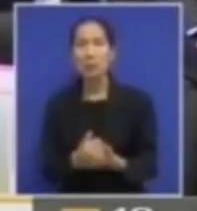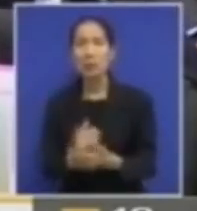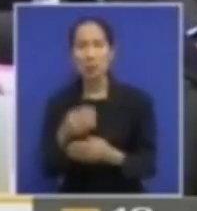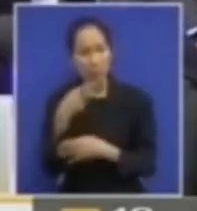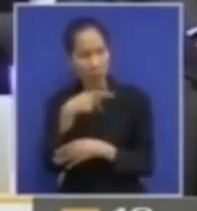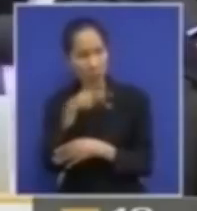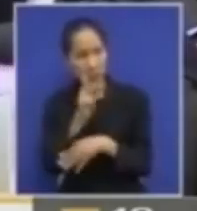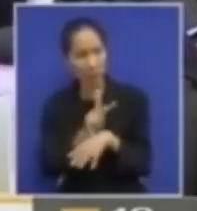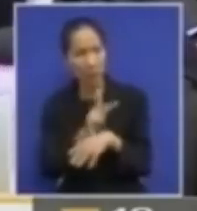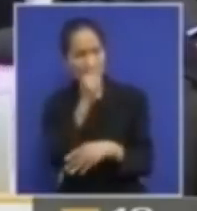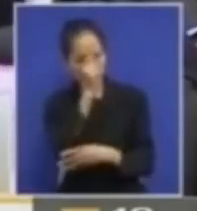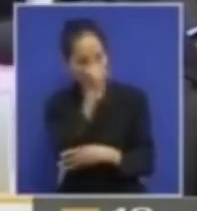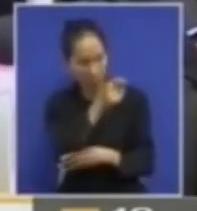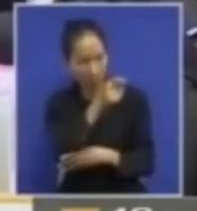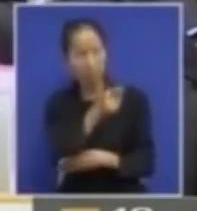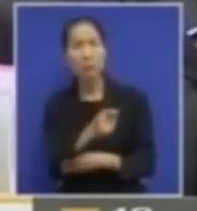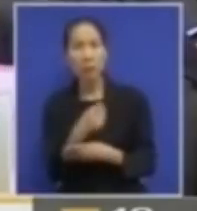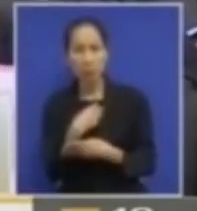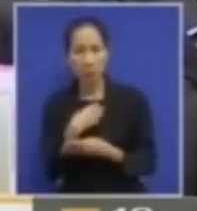ก่อนที่จะพูดรายละเอียดในประเด็นนี้เนี่ย